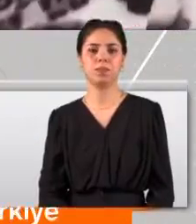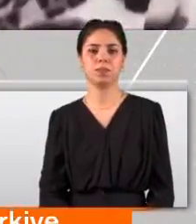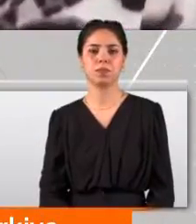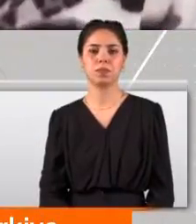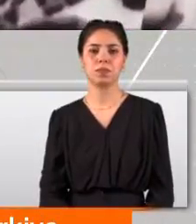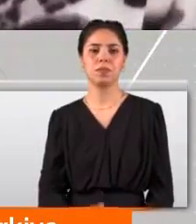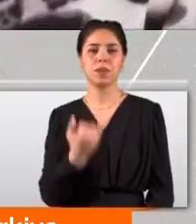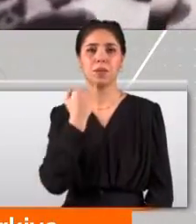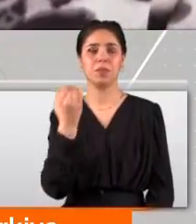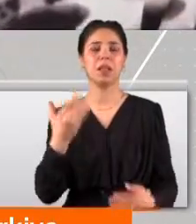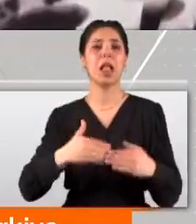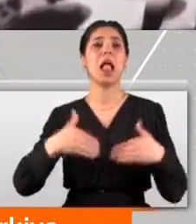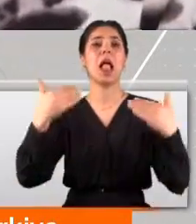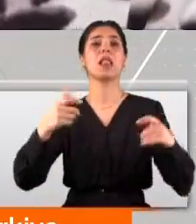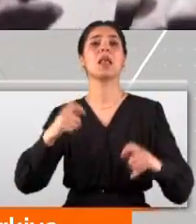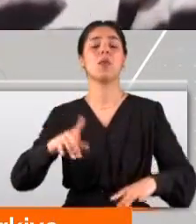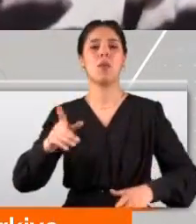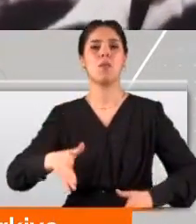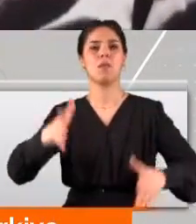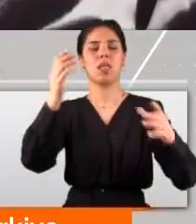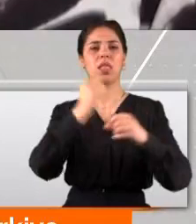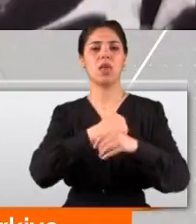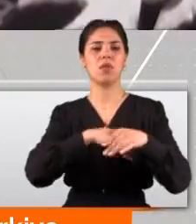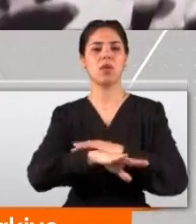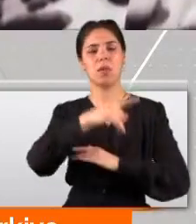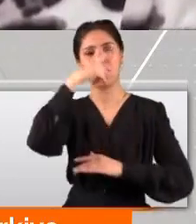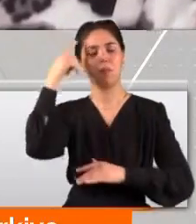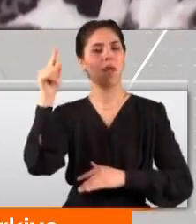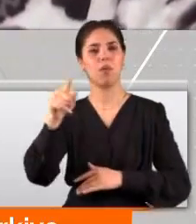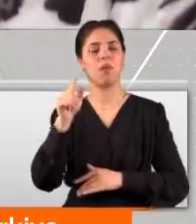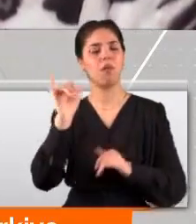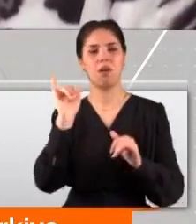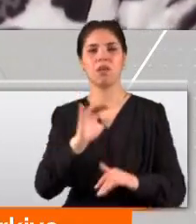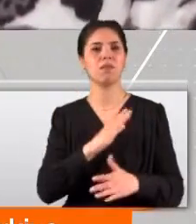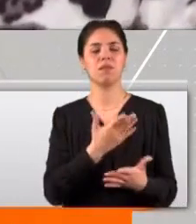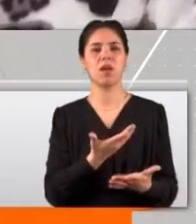Eğer ziyaretini ertelemese o binanın enkazında belki o da olacaktı.